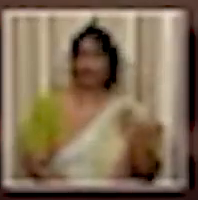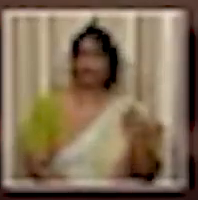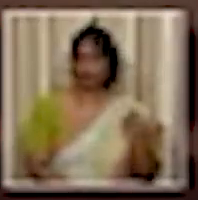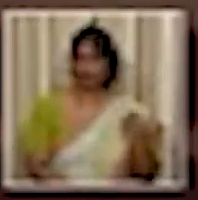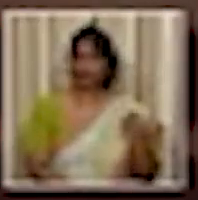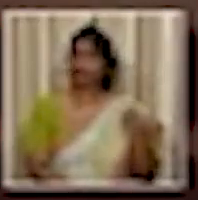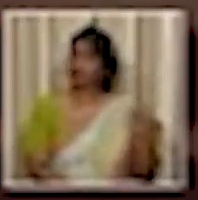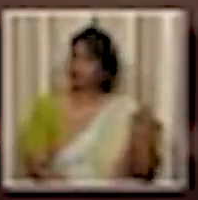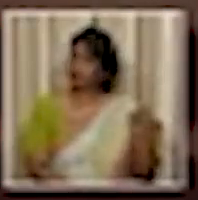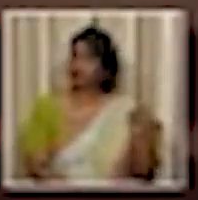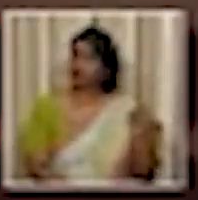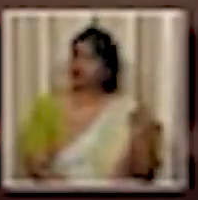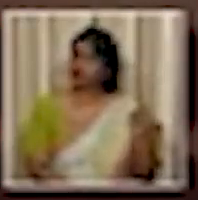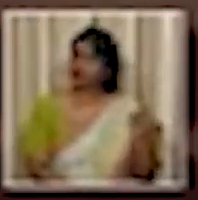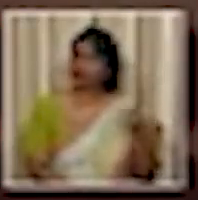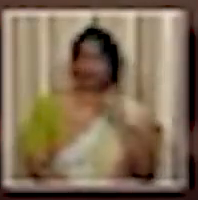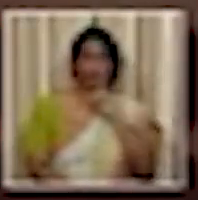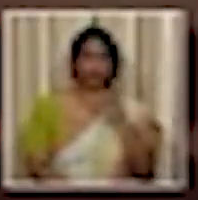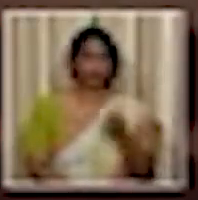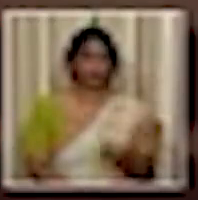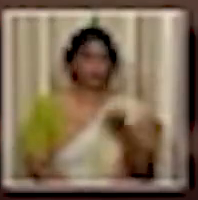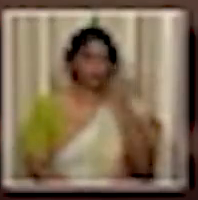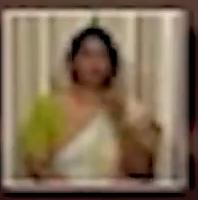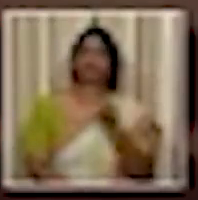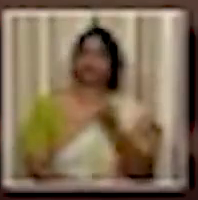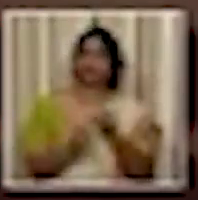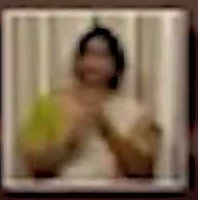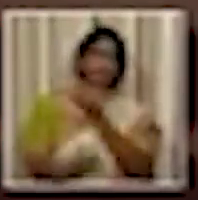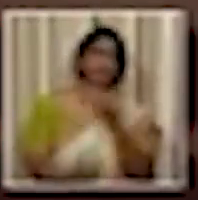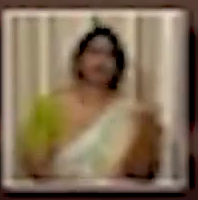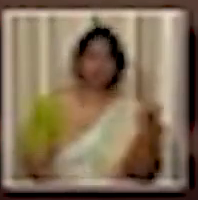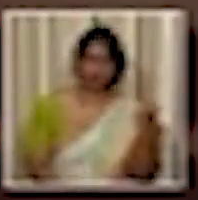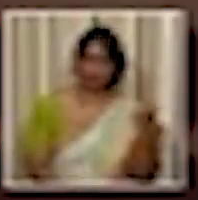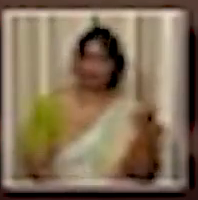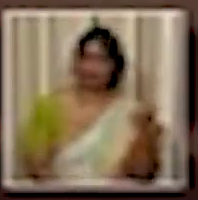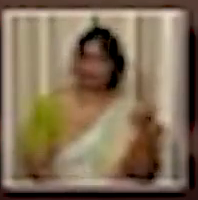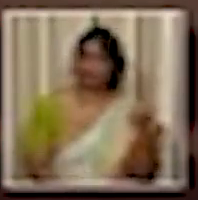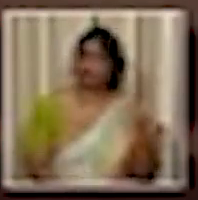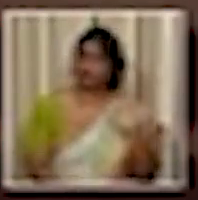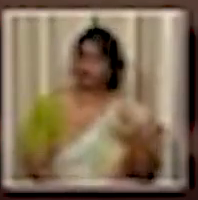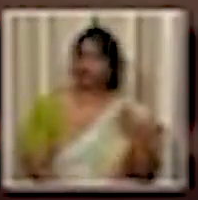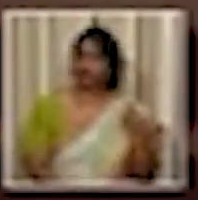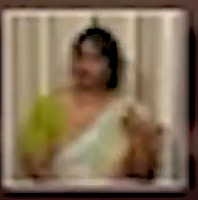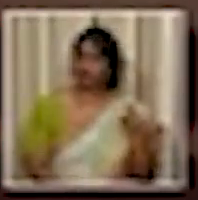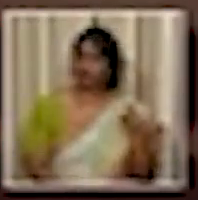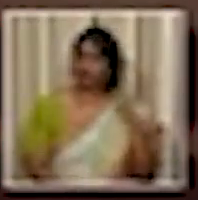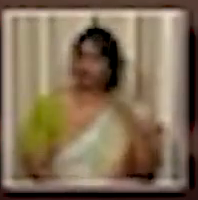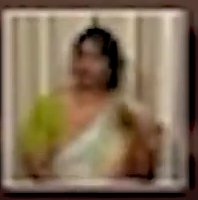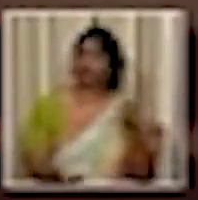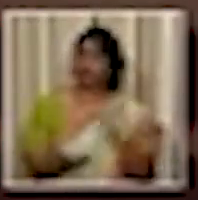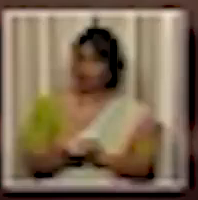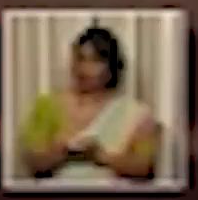හැබැයි ඒගොල්ලන්ට ඒ කරන ඇයි ඊට වඩා වැඩි මුදලකට තමයි ඉවත් කරන්න ඉඩ දීලා තියෙන්නේ. හැබැයි ඒ දෙන්නේ ඔහු විසින් නැවත